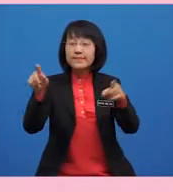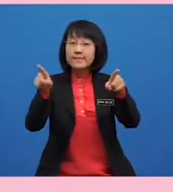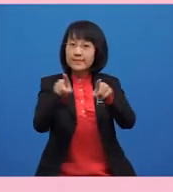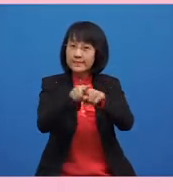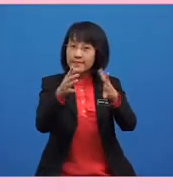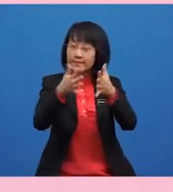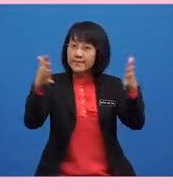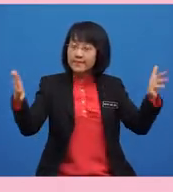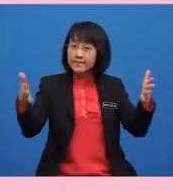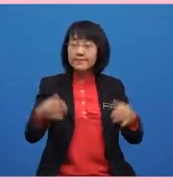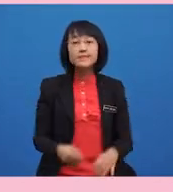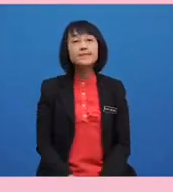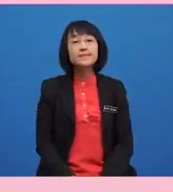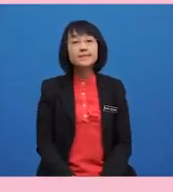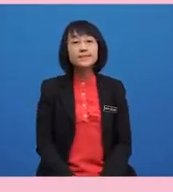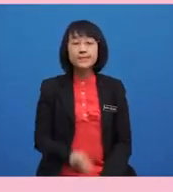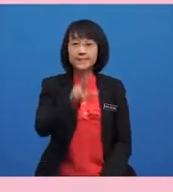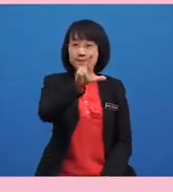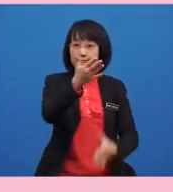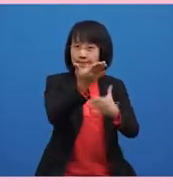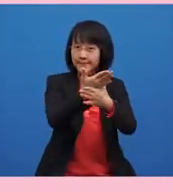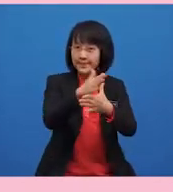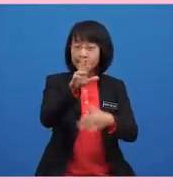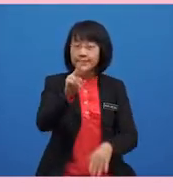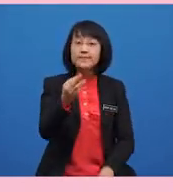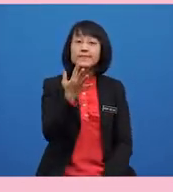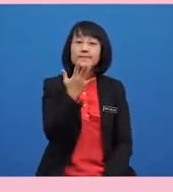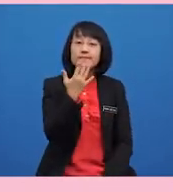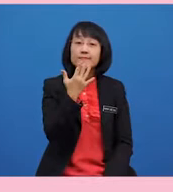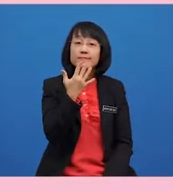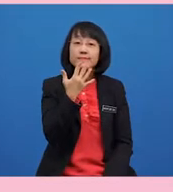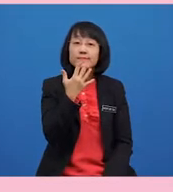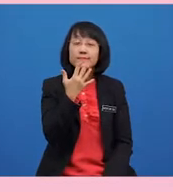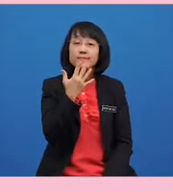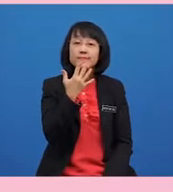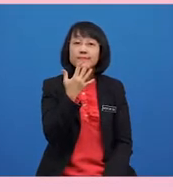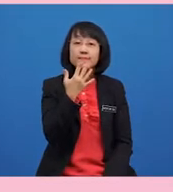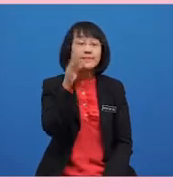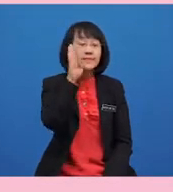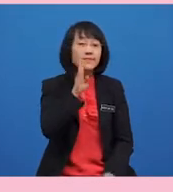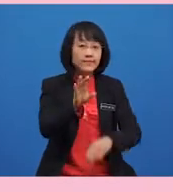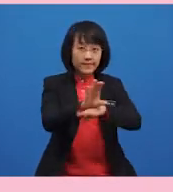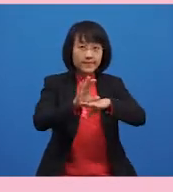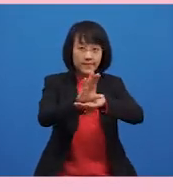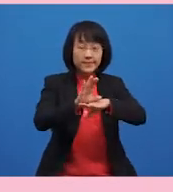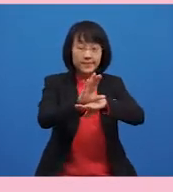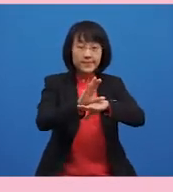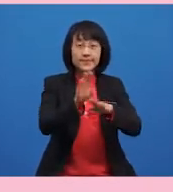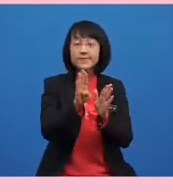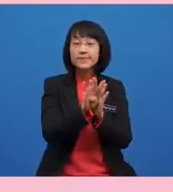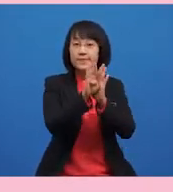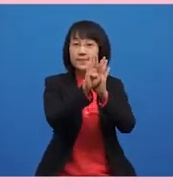besar. 3 bahagian diwarnakan coklat sebagai